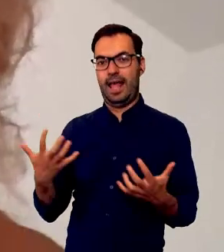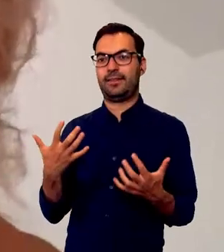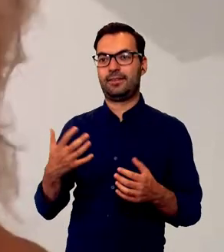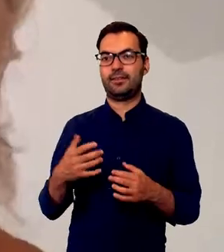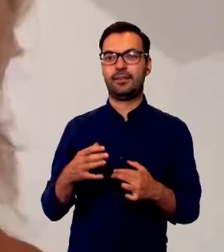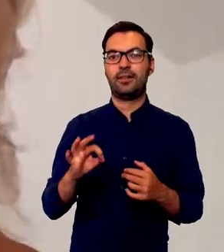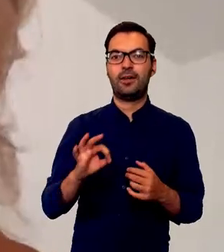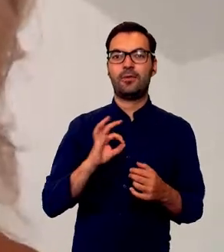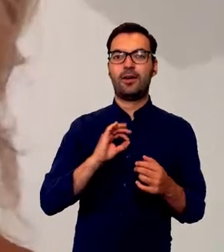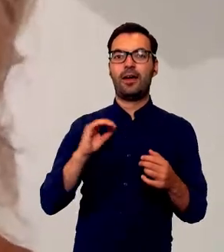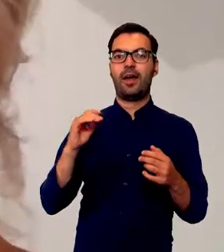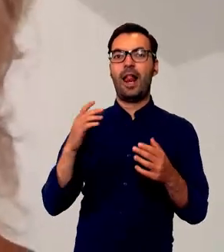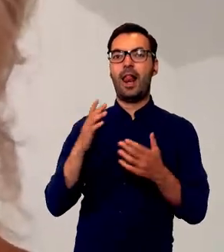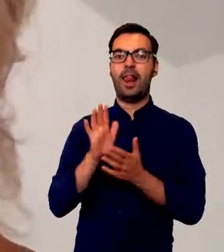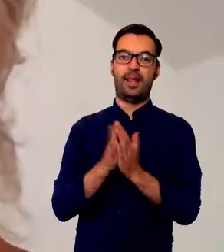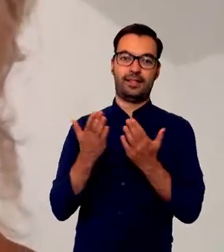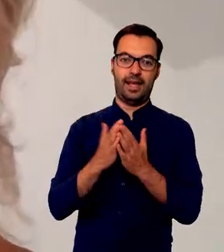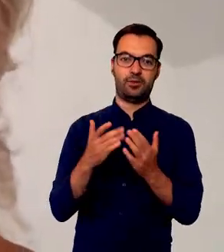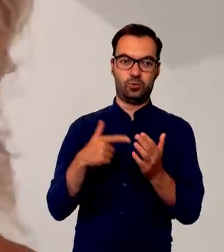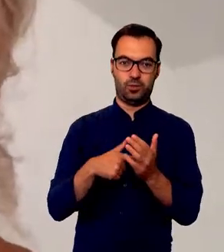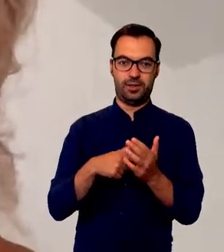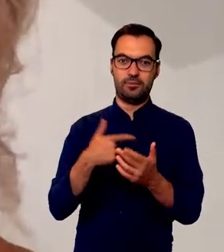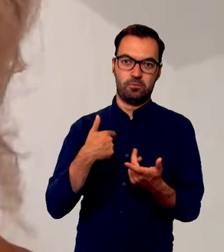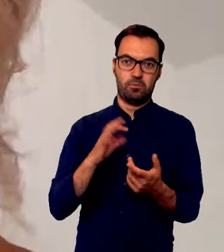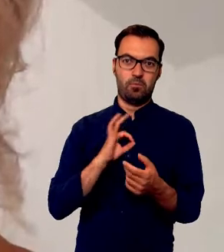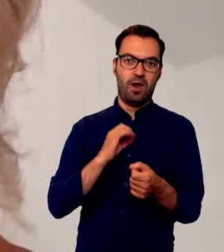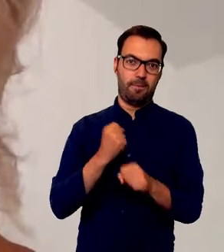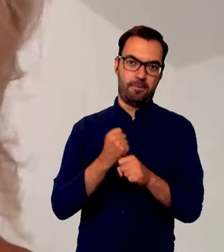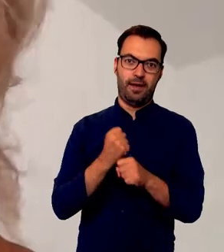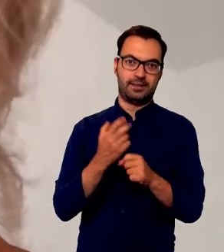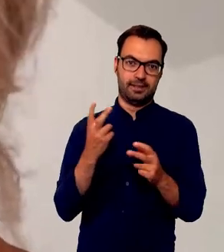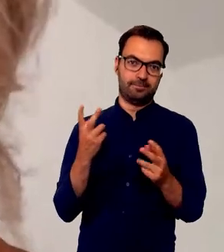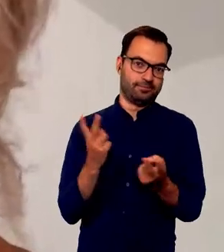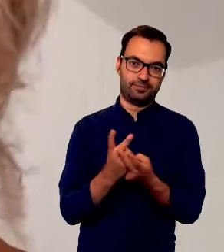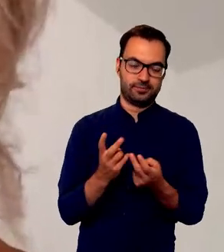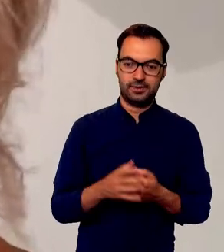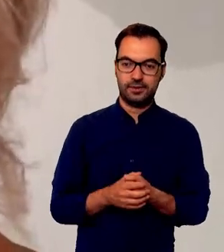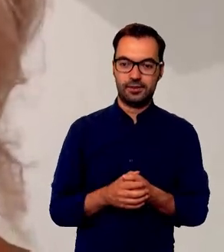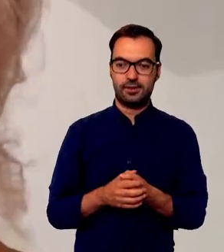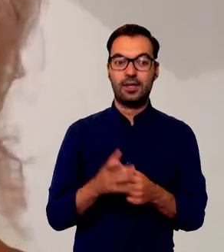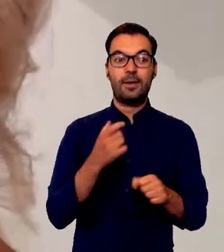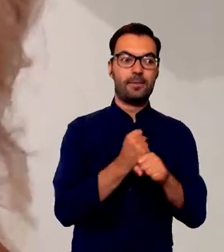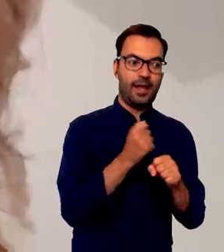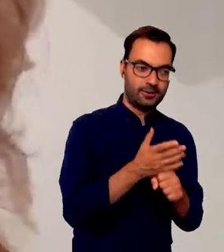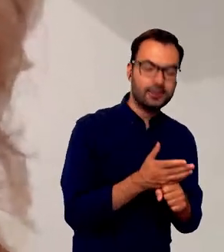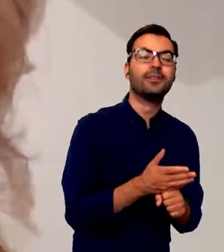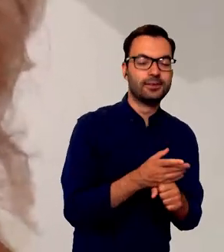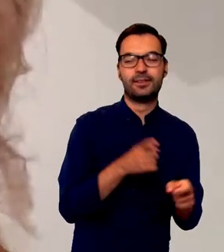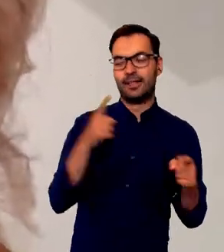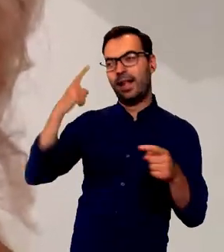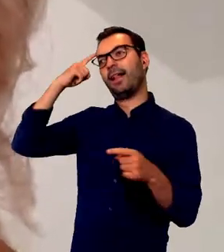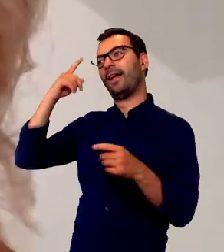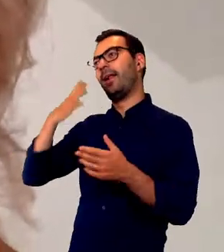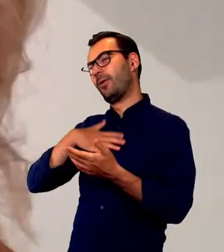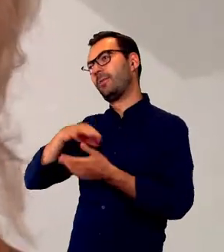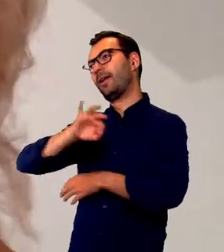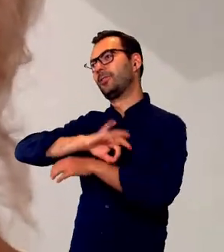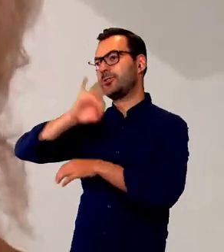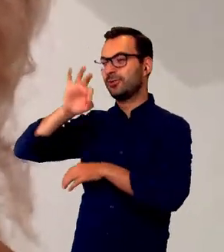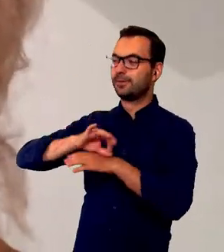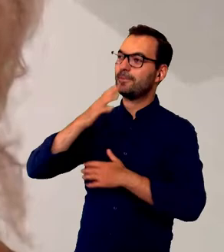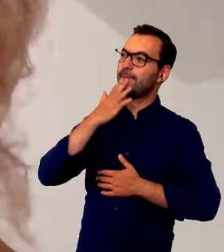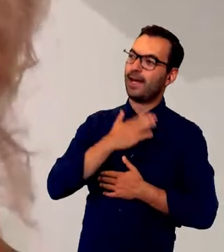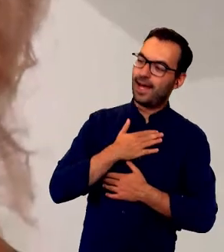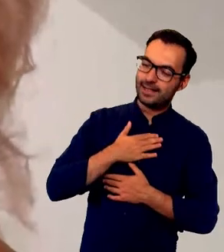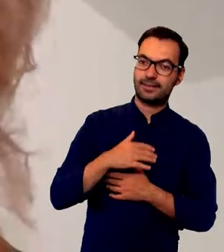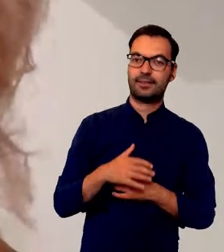budowanie mojej marki literackiej jest również już moją pracą, więc jak tu się napracę, to tam sobie przypominam z moją pasją, a